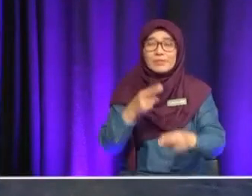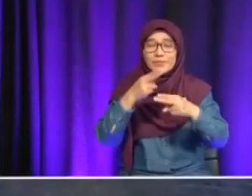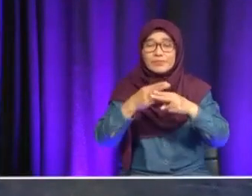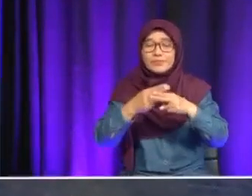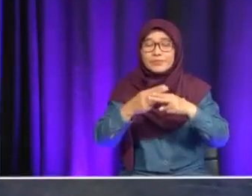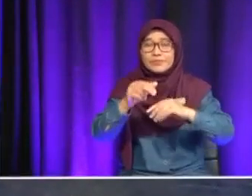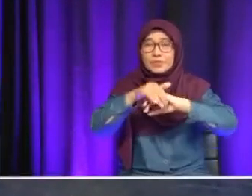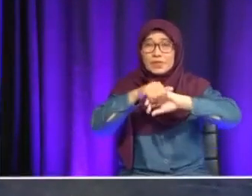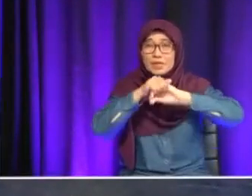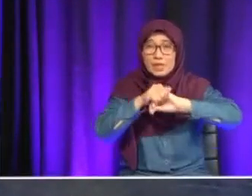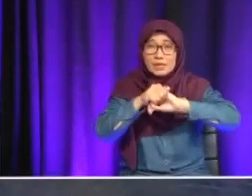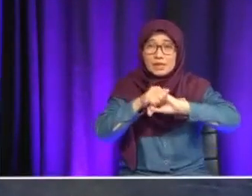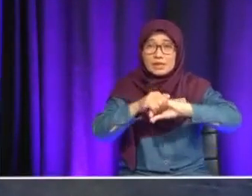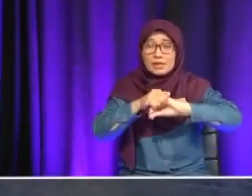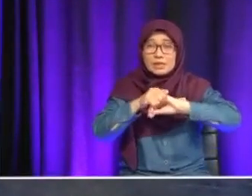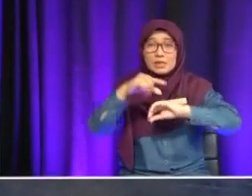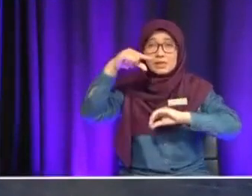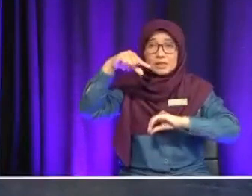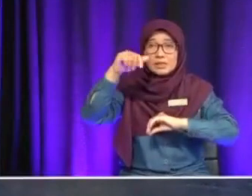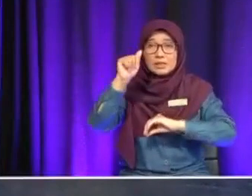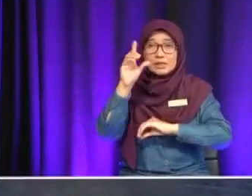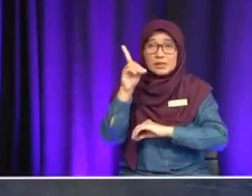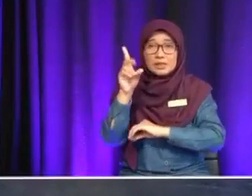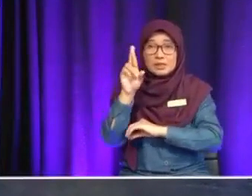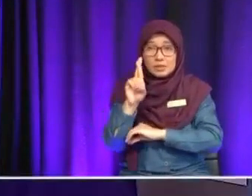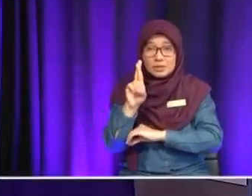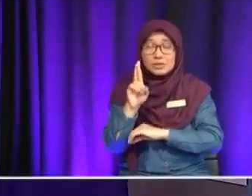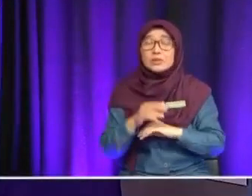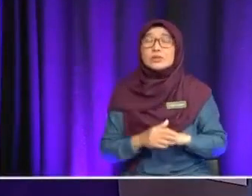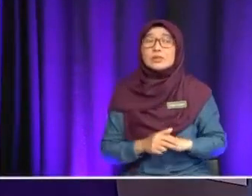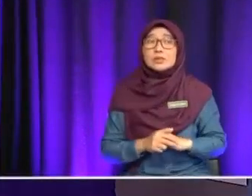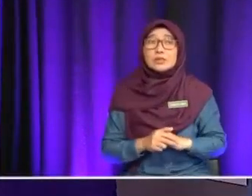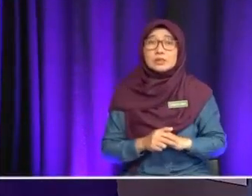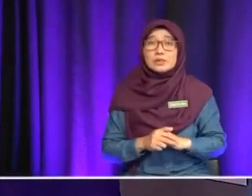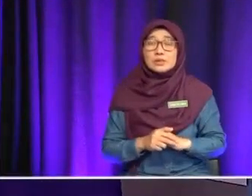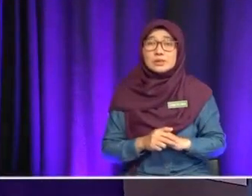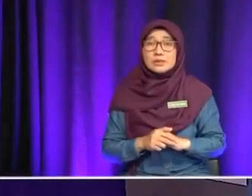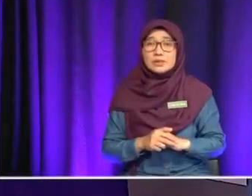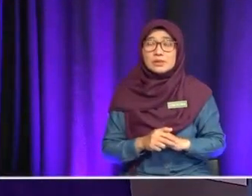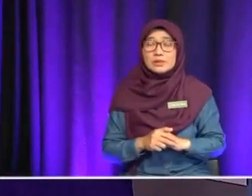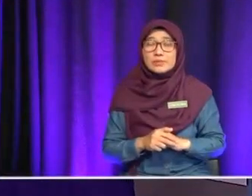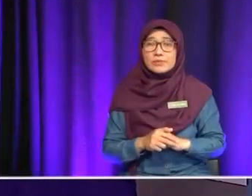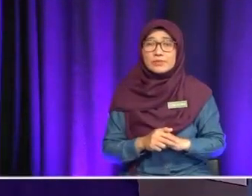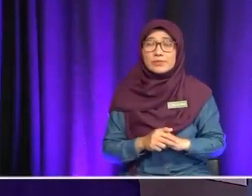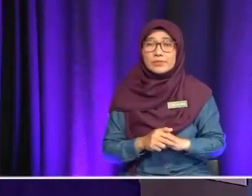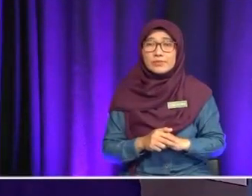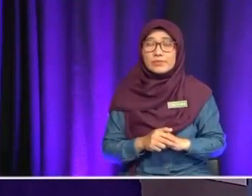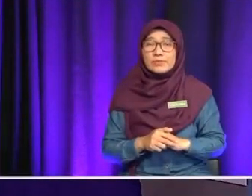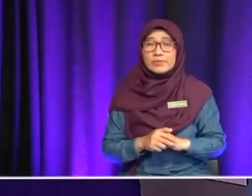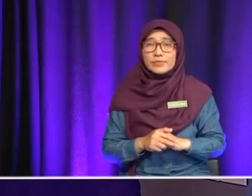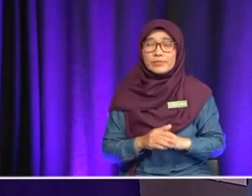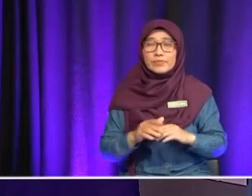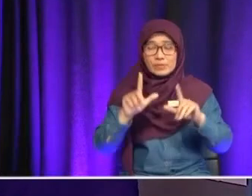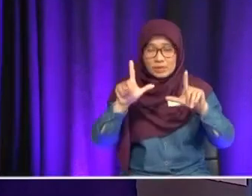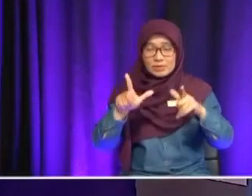adalah pinjaman wang. Tapi kena ingat, Syafiqah. Kena ingat anak-anak murid di rumah maupun di talian. Al-qard ini berlaku kepada